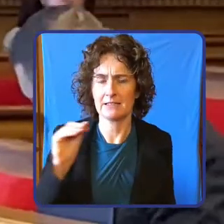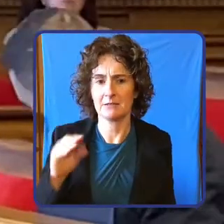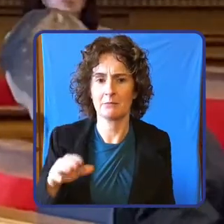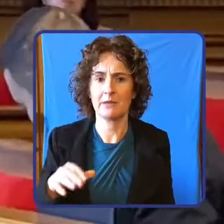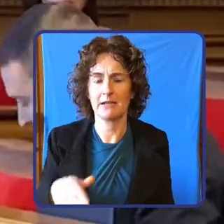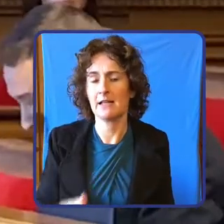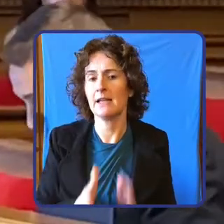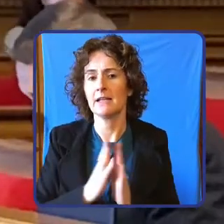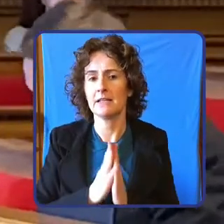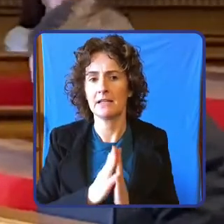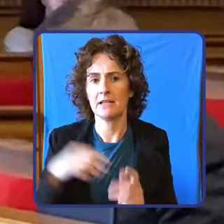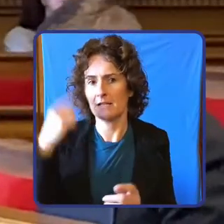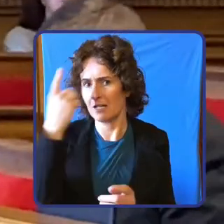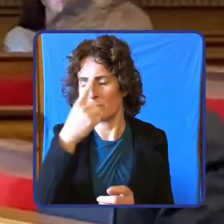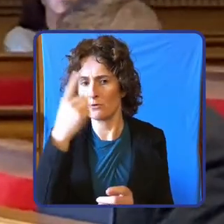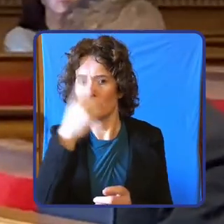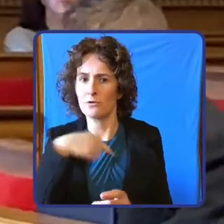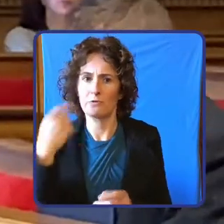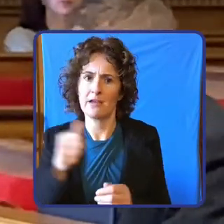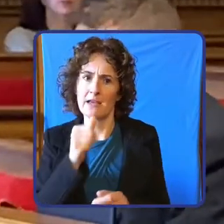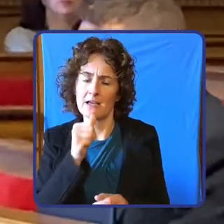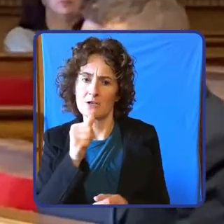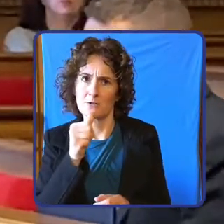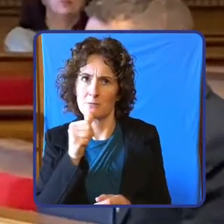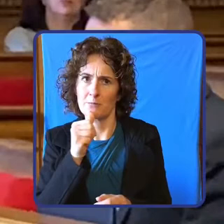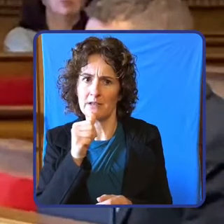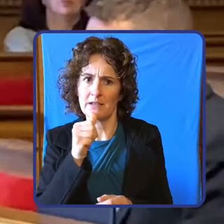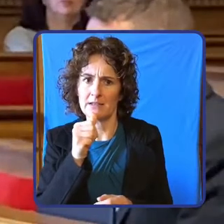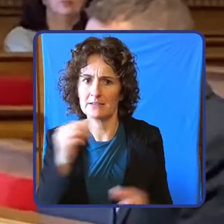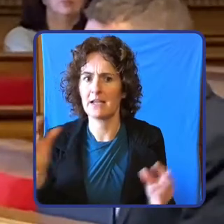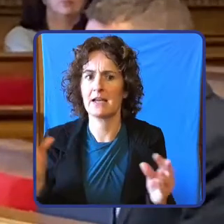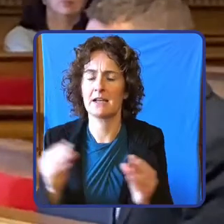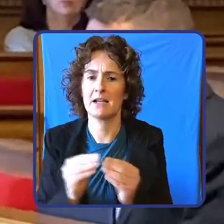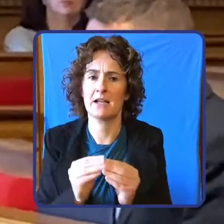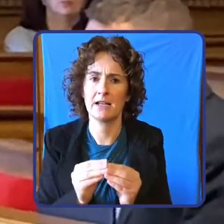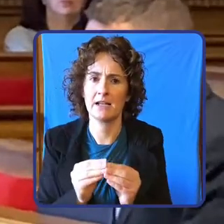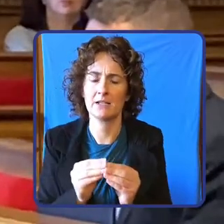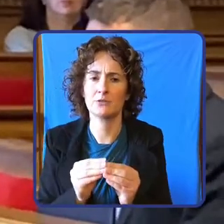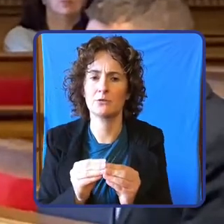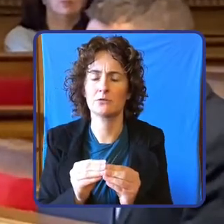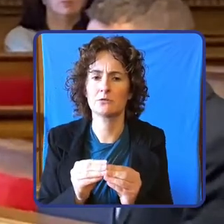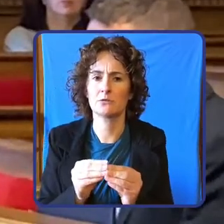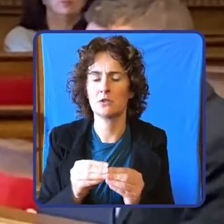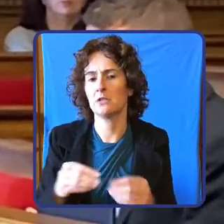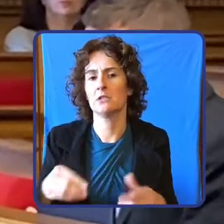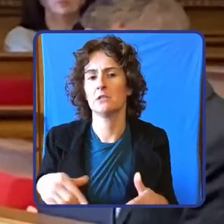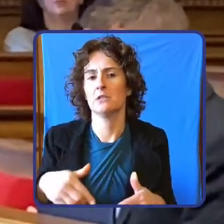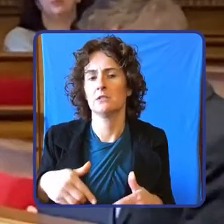képviselőtársával, az ön csapatába tartozik, tájékoztatni őt, hogy elkezdődött a önök által,